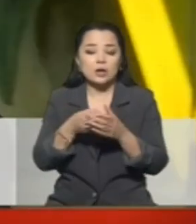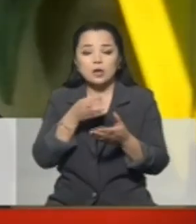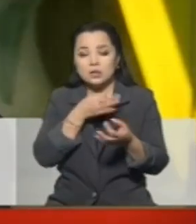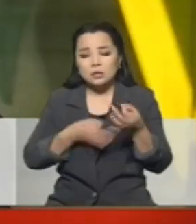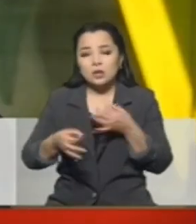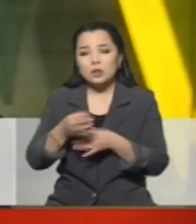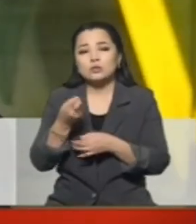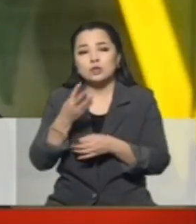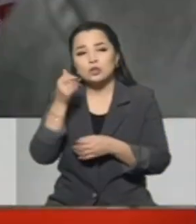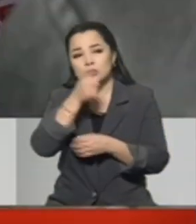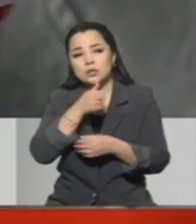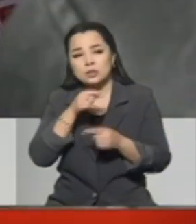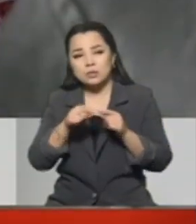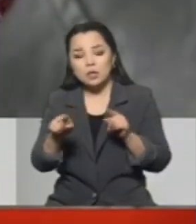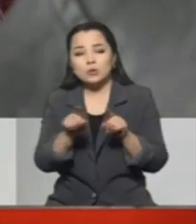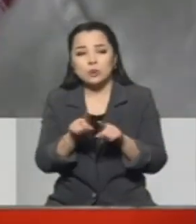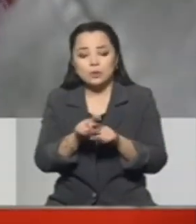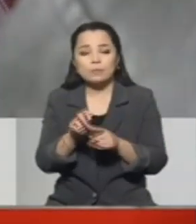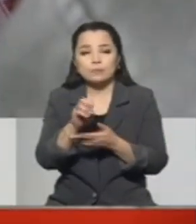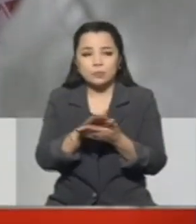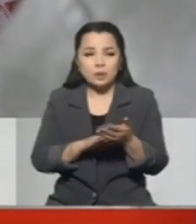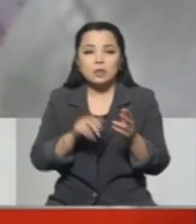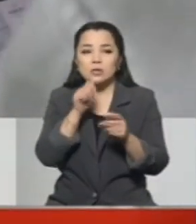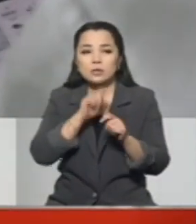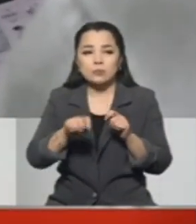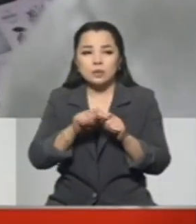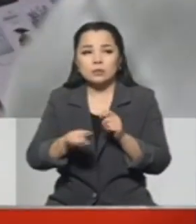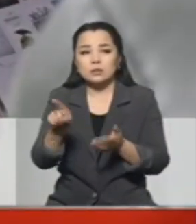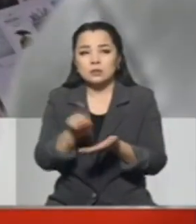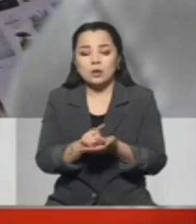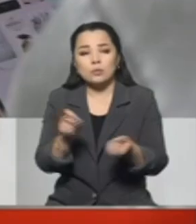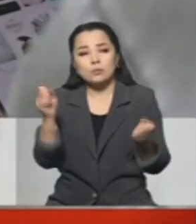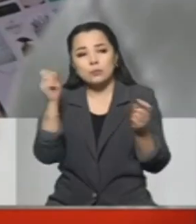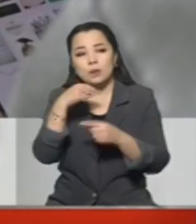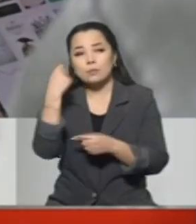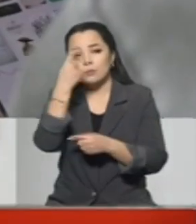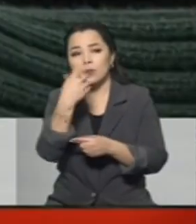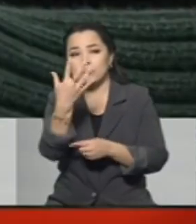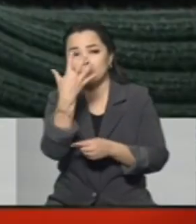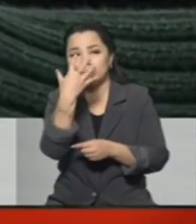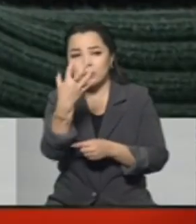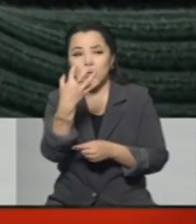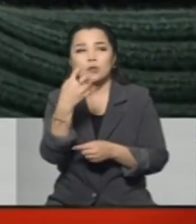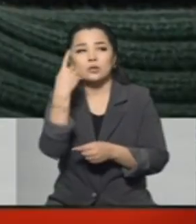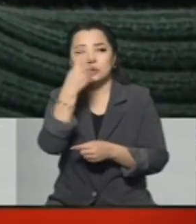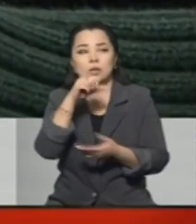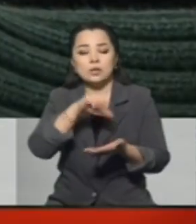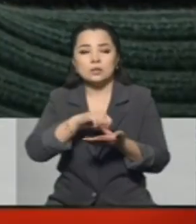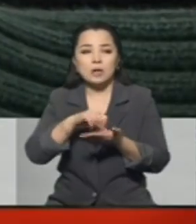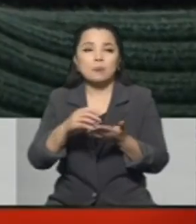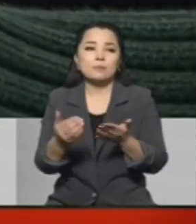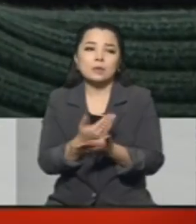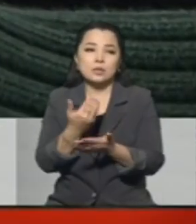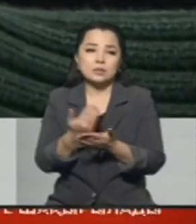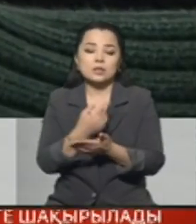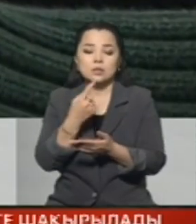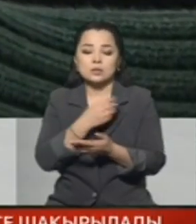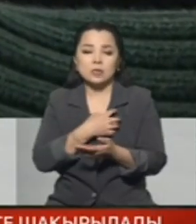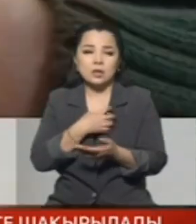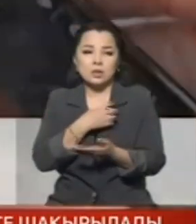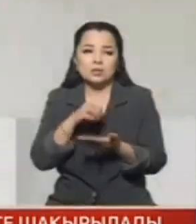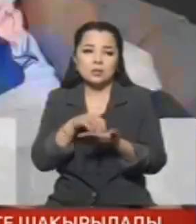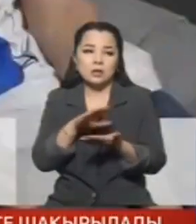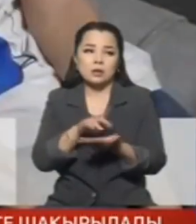айларда бірнеше технологияны сынақтан өткізуді жоспарлап отыр. Олар биометрикалық деректер мен жеке бас туралы мәліметтерге негізделуі